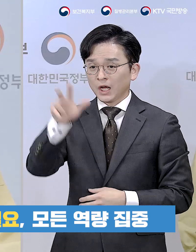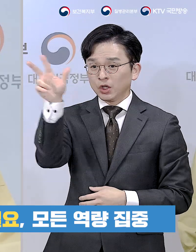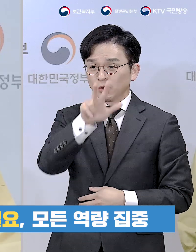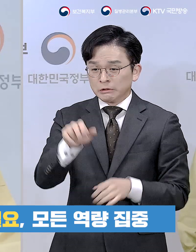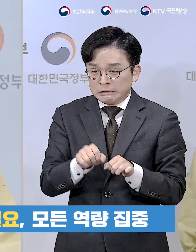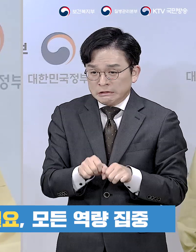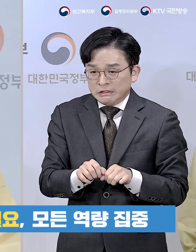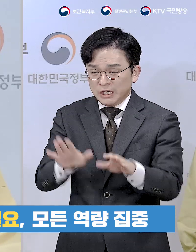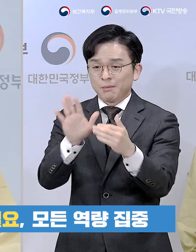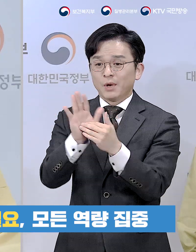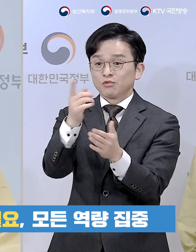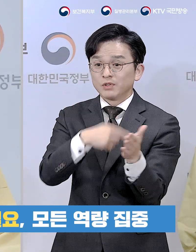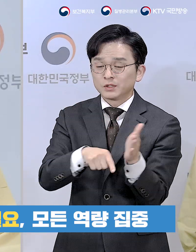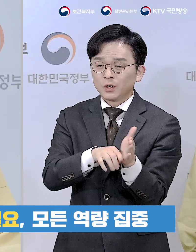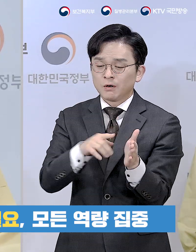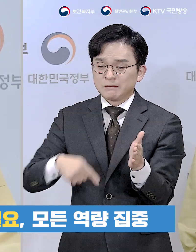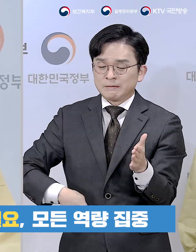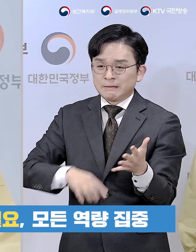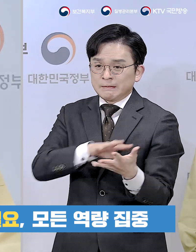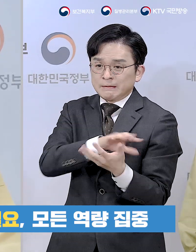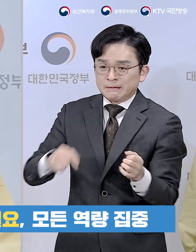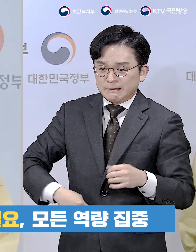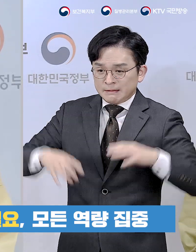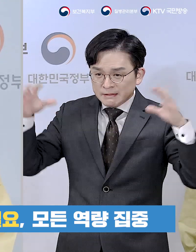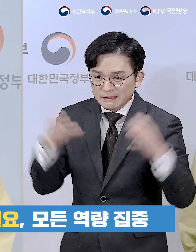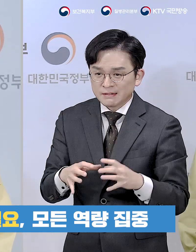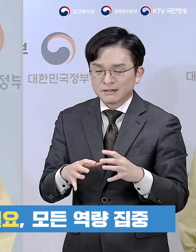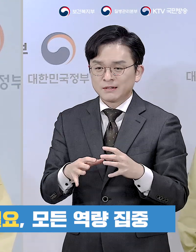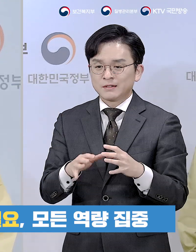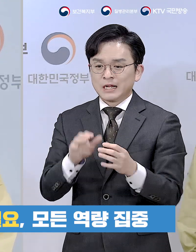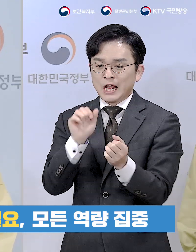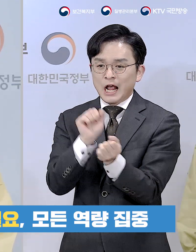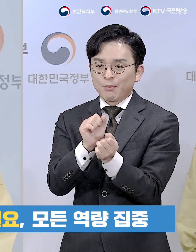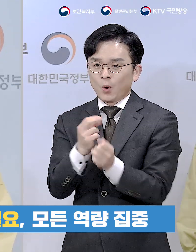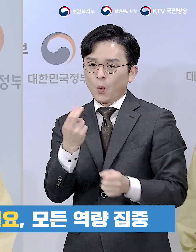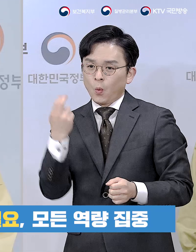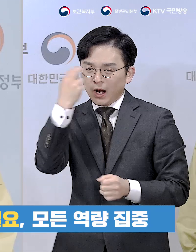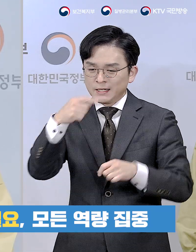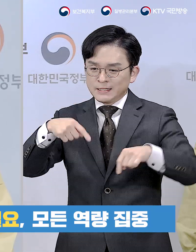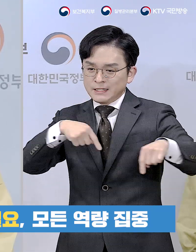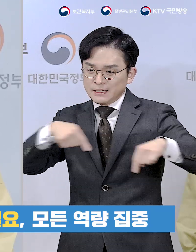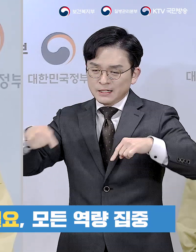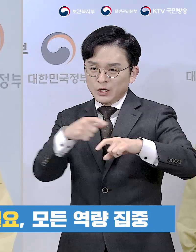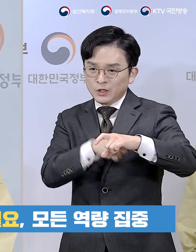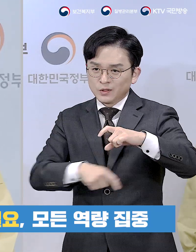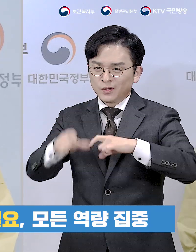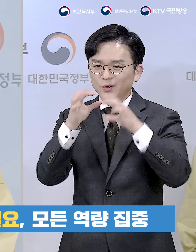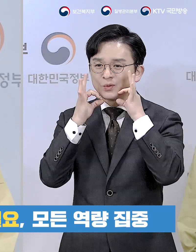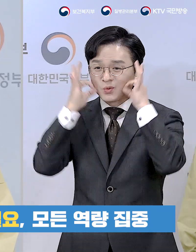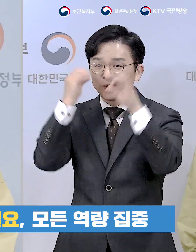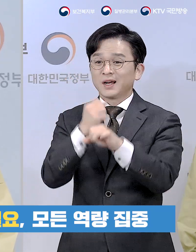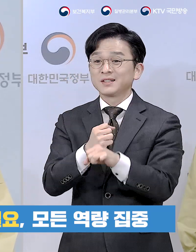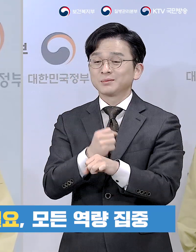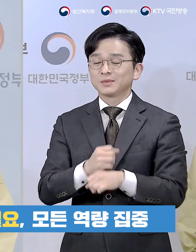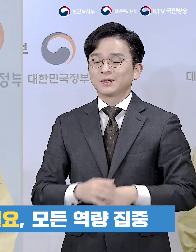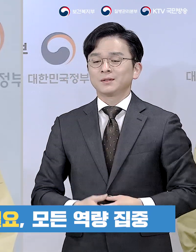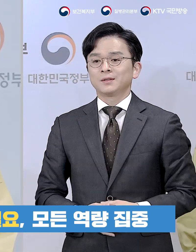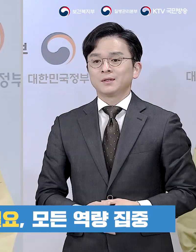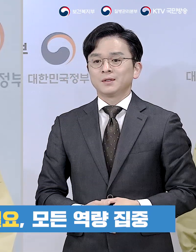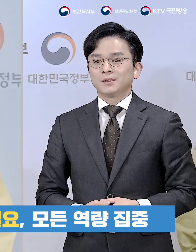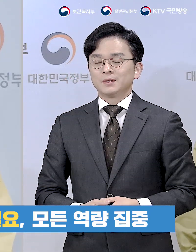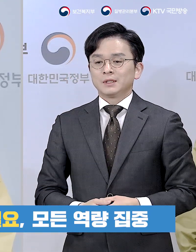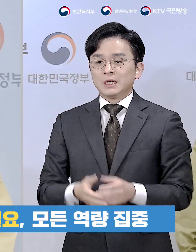정부는 코로나19의 확산을 통제하기 위해 범정부적인 모든 역량을 집중하여 방역관리를 강화해